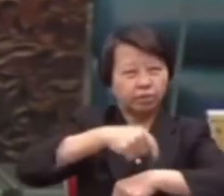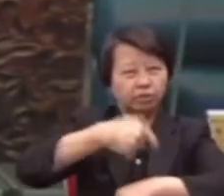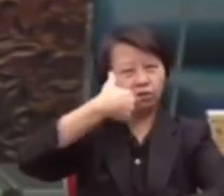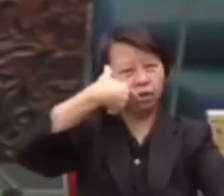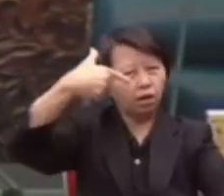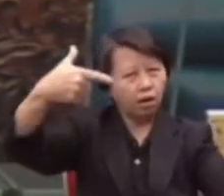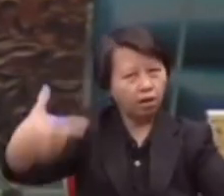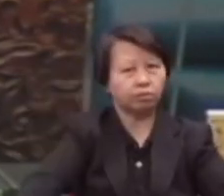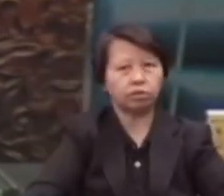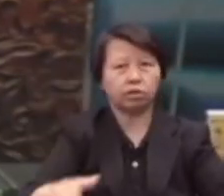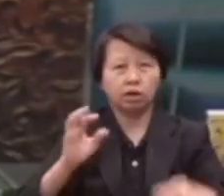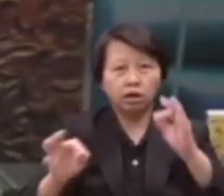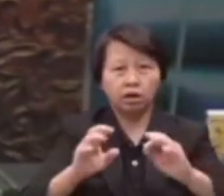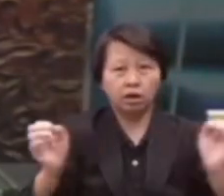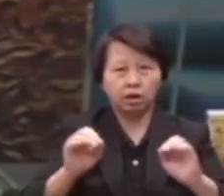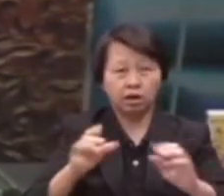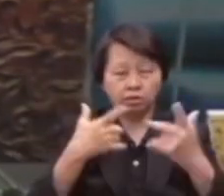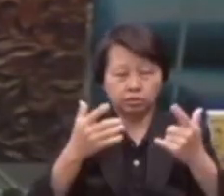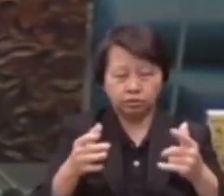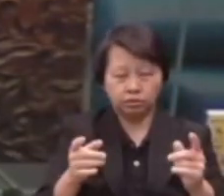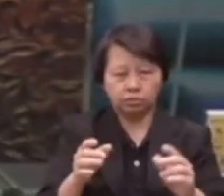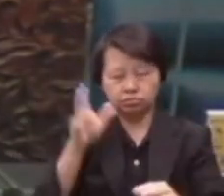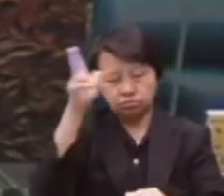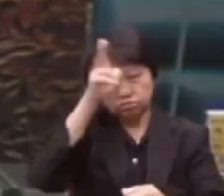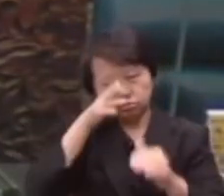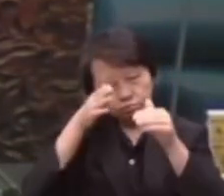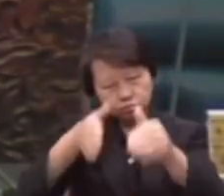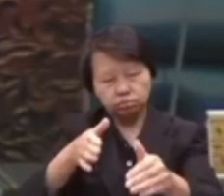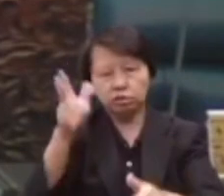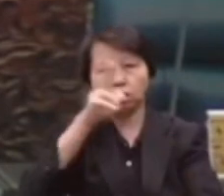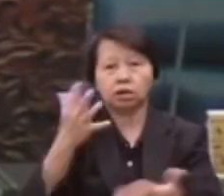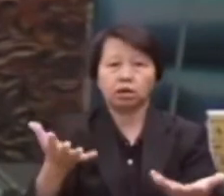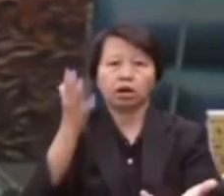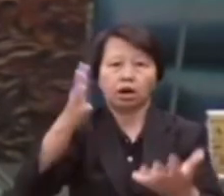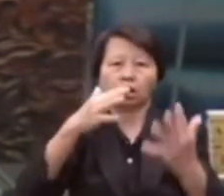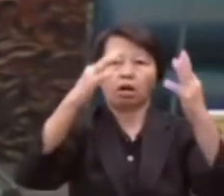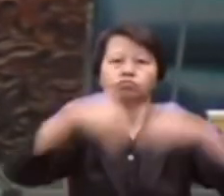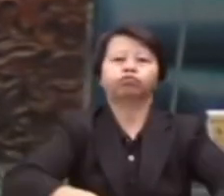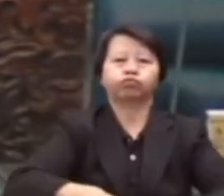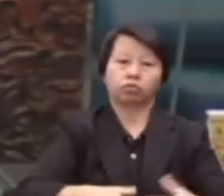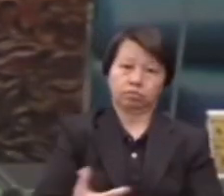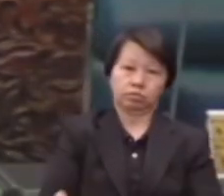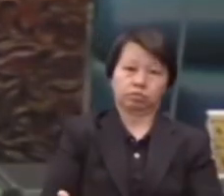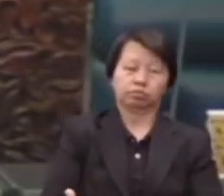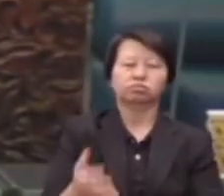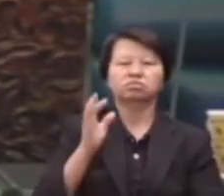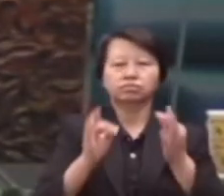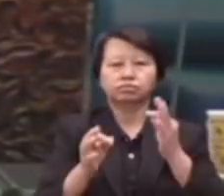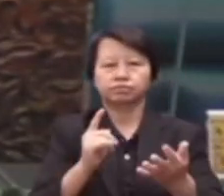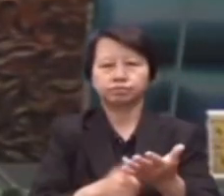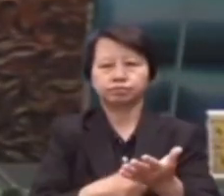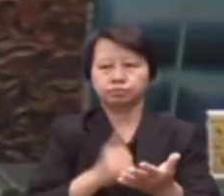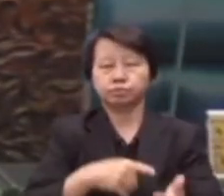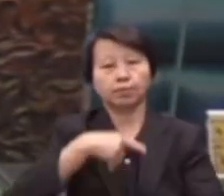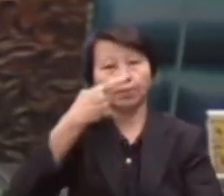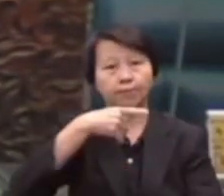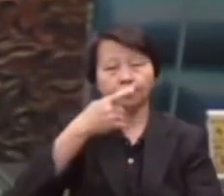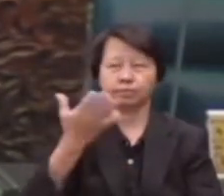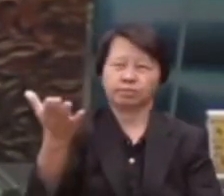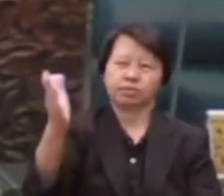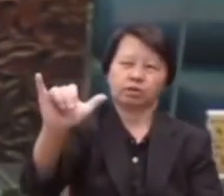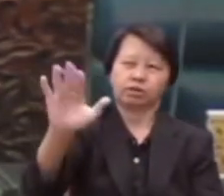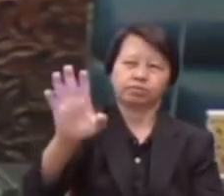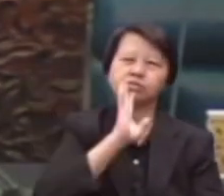begitu lama. Kalau tak ada intervensi daripada kerajaan, mungkin dia akan runtuh. Sebab itu kalau kadar yang disebutkan oleh Muhammad